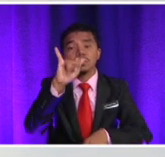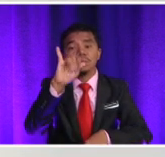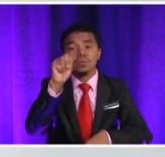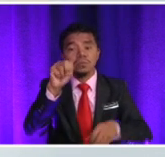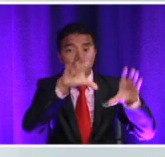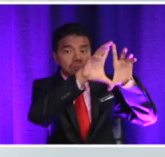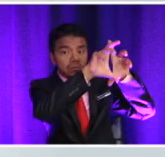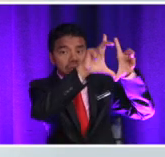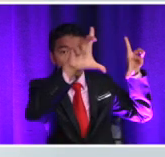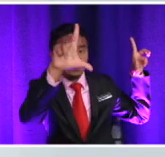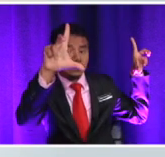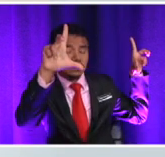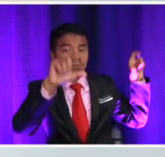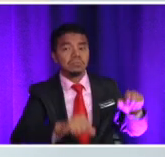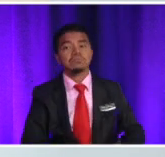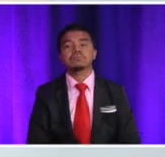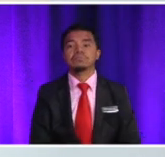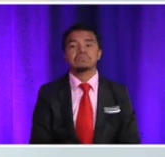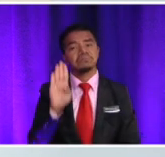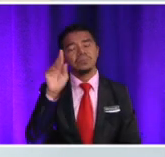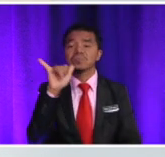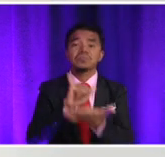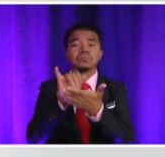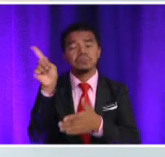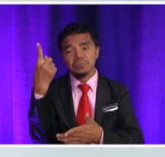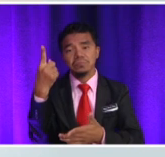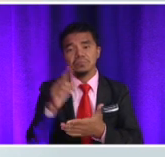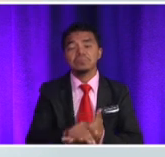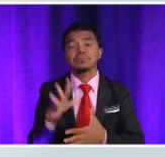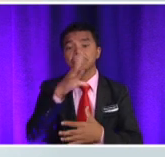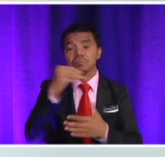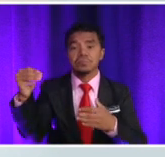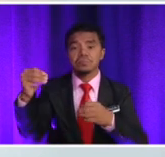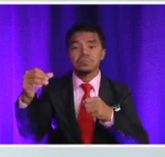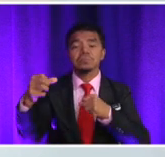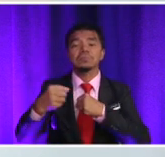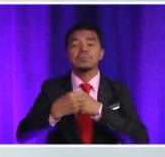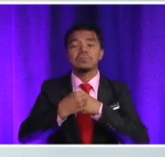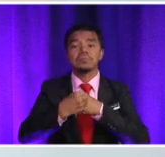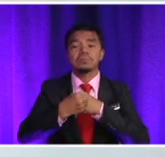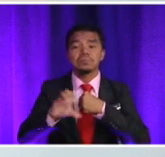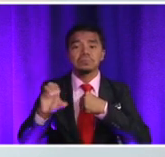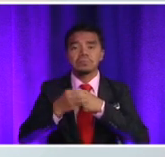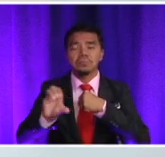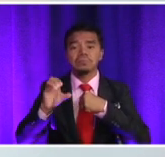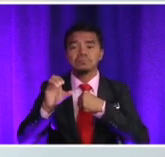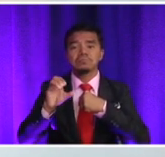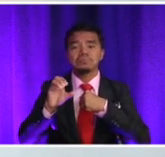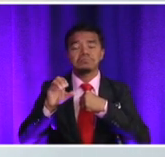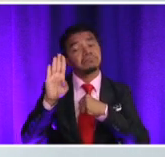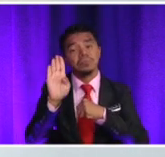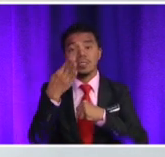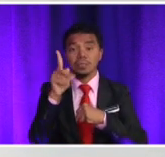mempromosikannya terlihat dan tidak menarik jadi maininnya dalam soal yang tadi